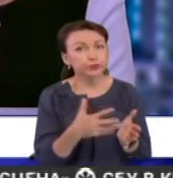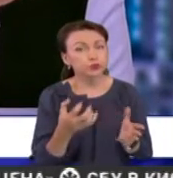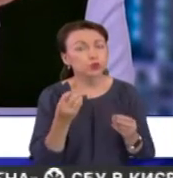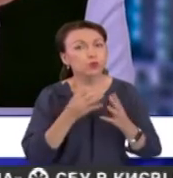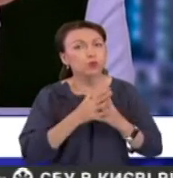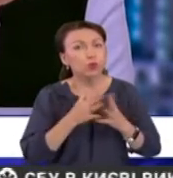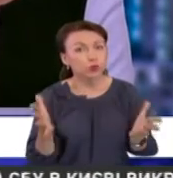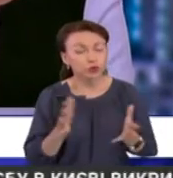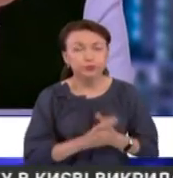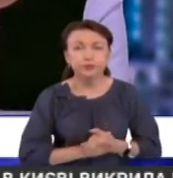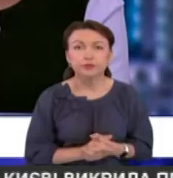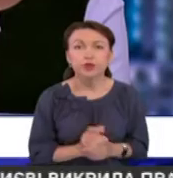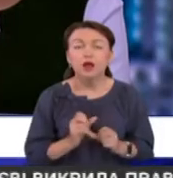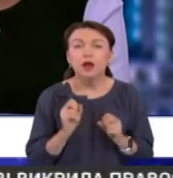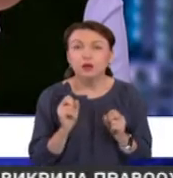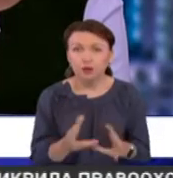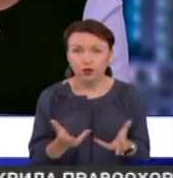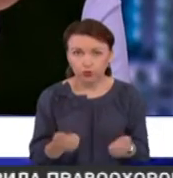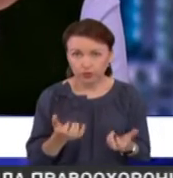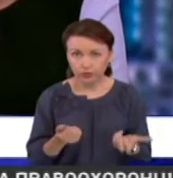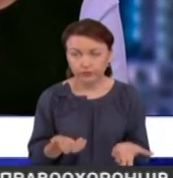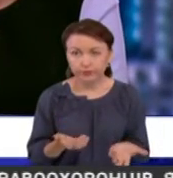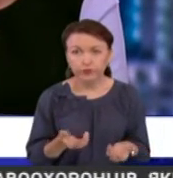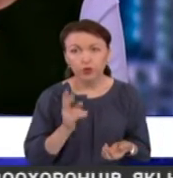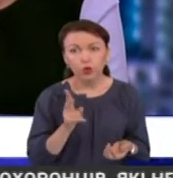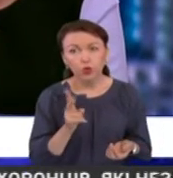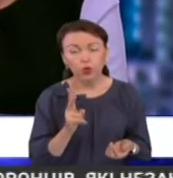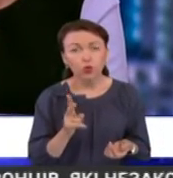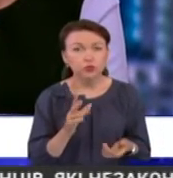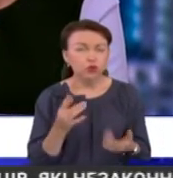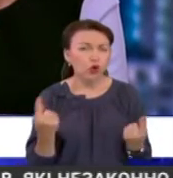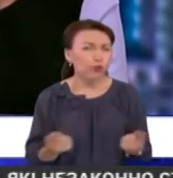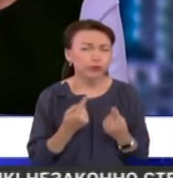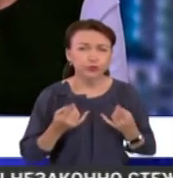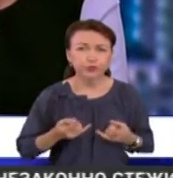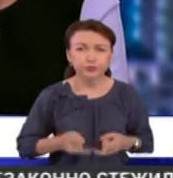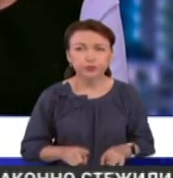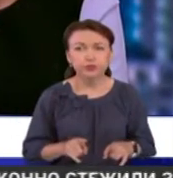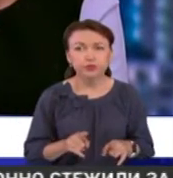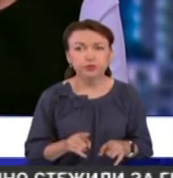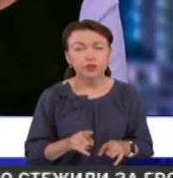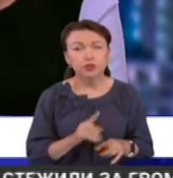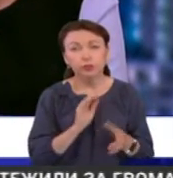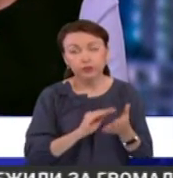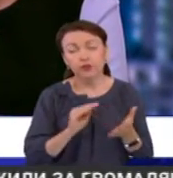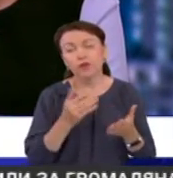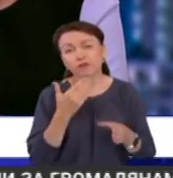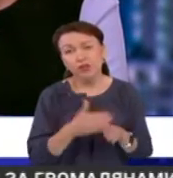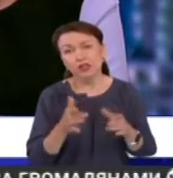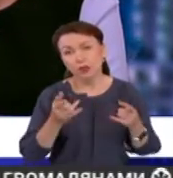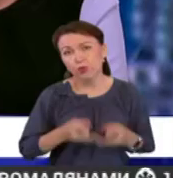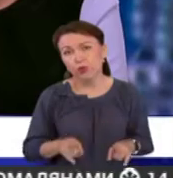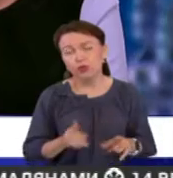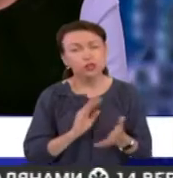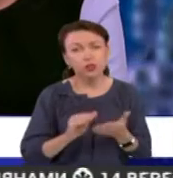тут як бути і як їх отримувати, ці кошти? В когось будуть фізіологічні пологи, але сума виділяється на пологи. Там не написано, чи вони будуть